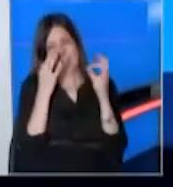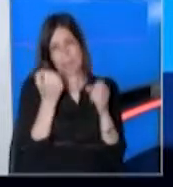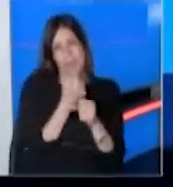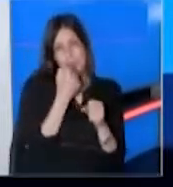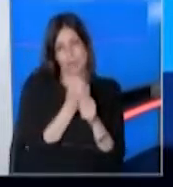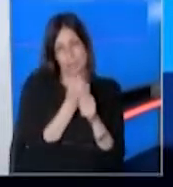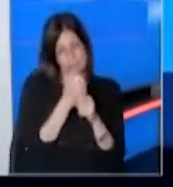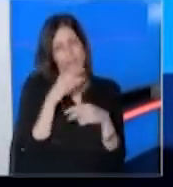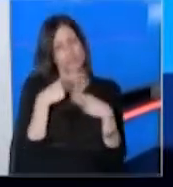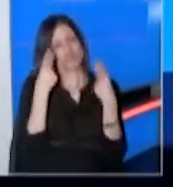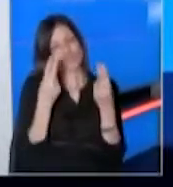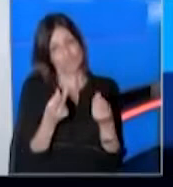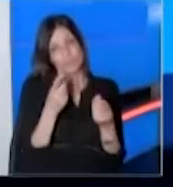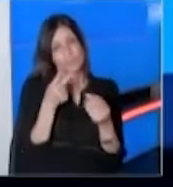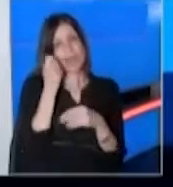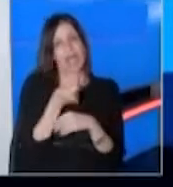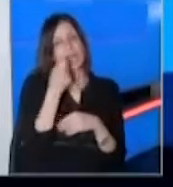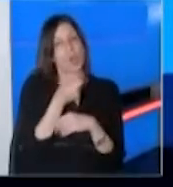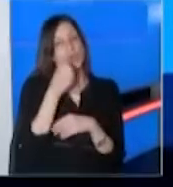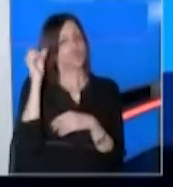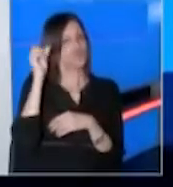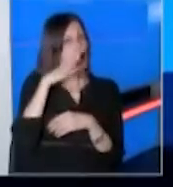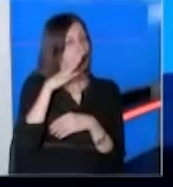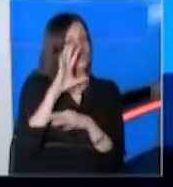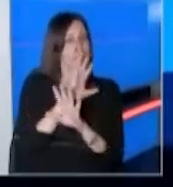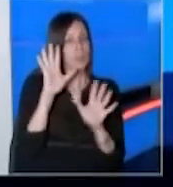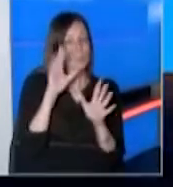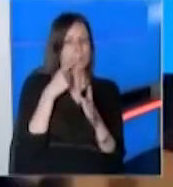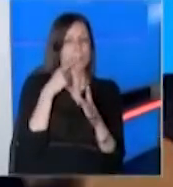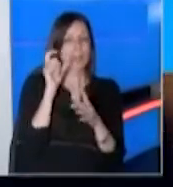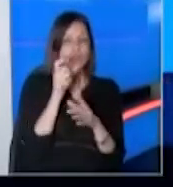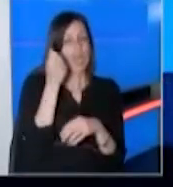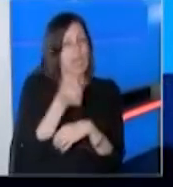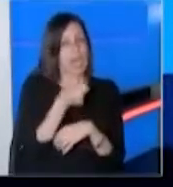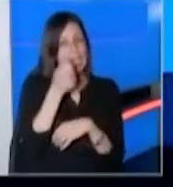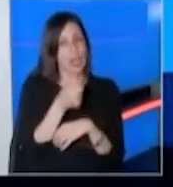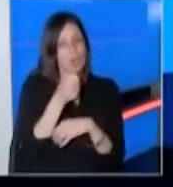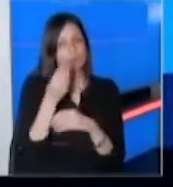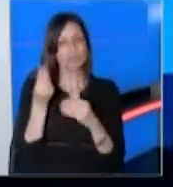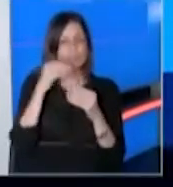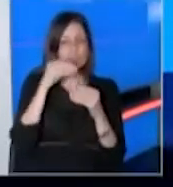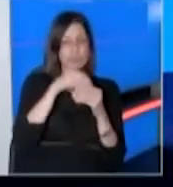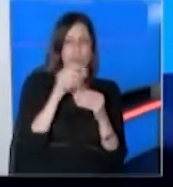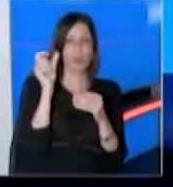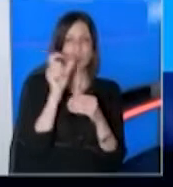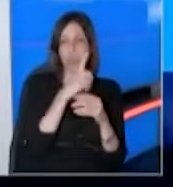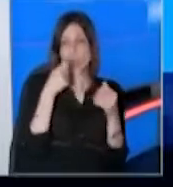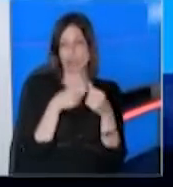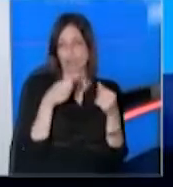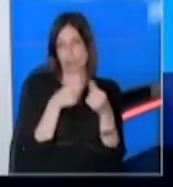זה סלמי. וחקלאות שמש. פתאום המושג חקלאות נדבקו אליו כל מיני מושגים שלא קשורים.